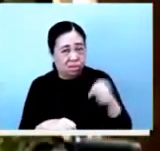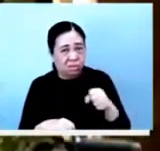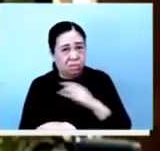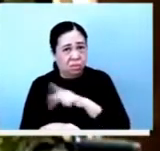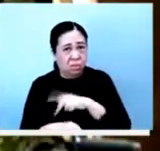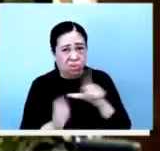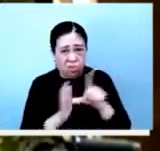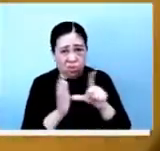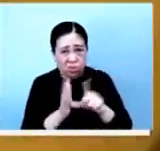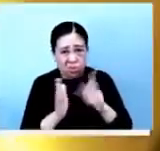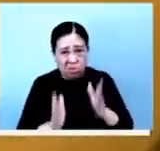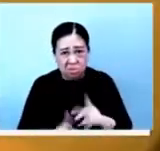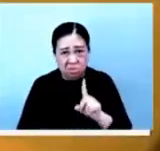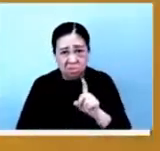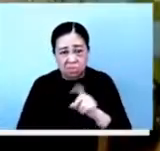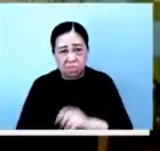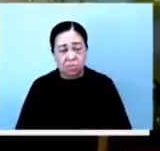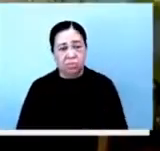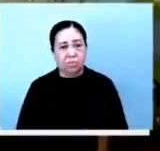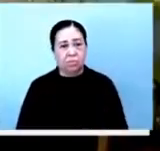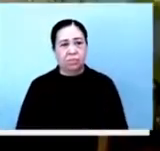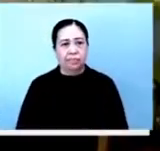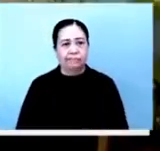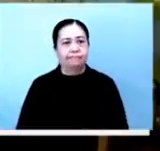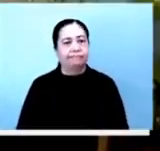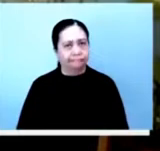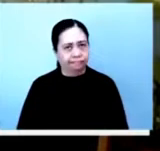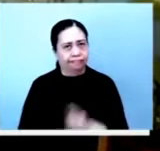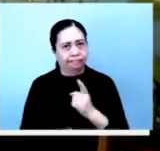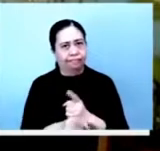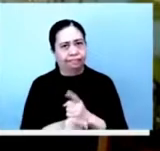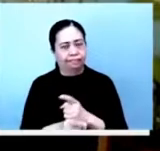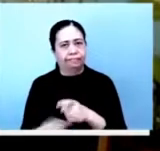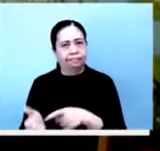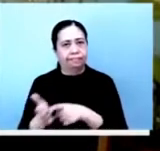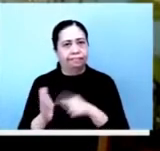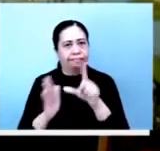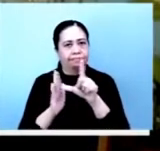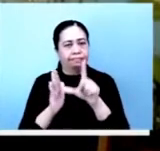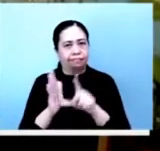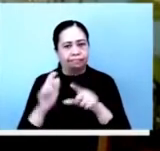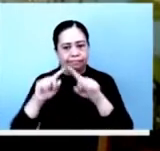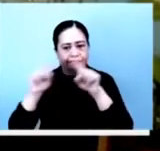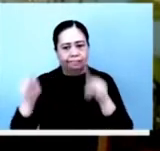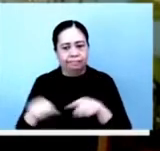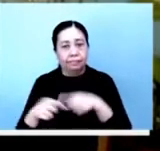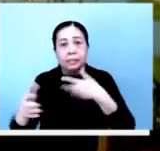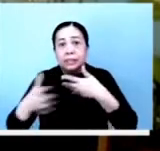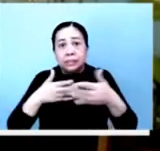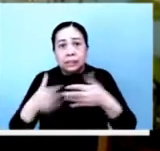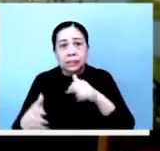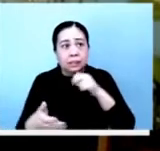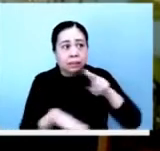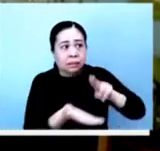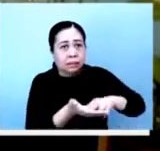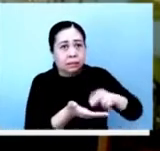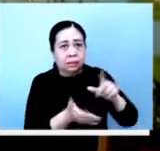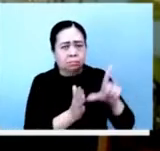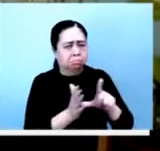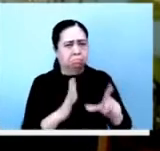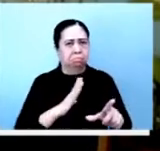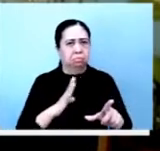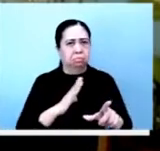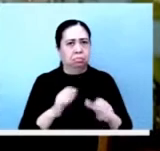lawyer? Legal po ba to? Legal po ang demand letter kahit hindi abogado ang nakapirma. Ayon sa